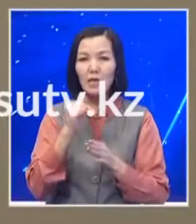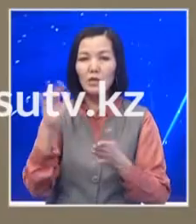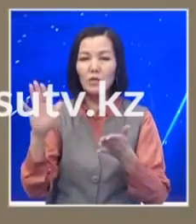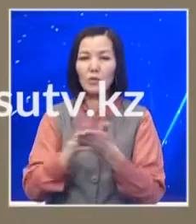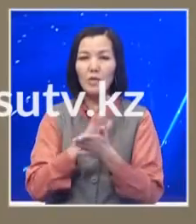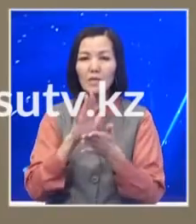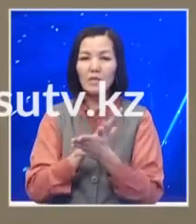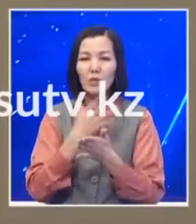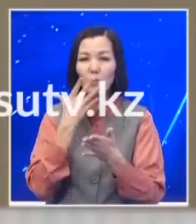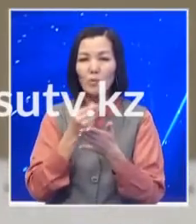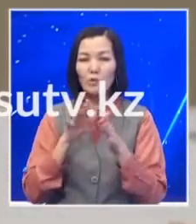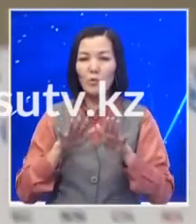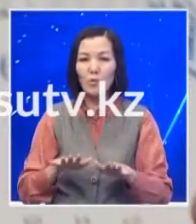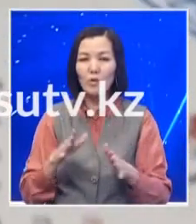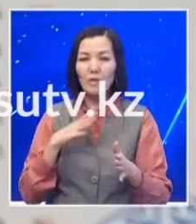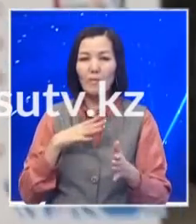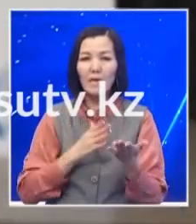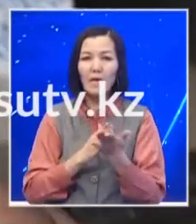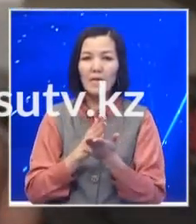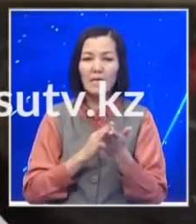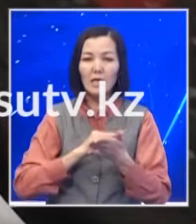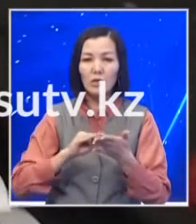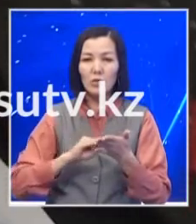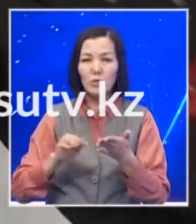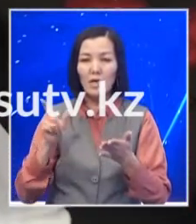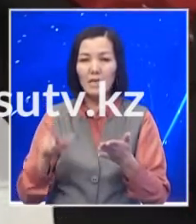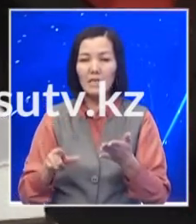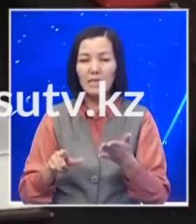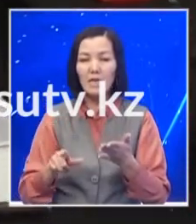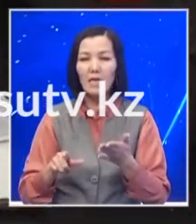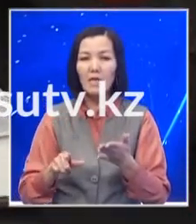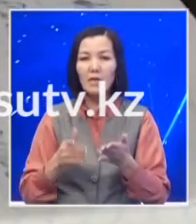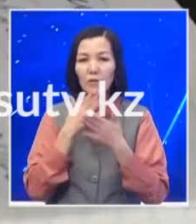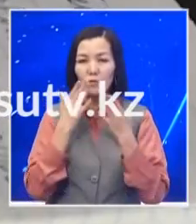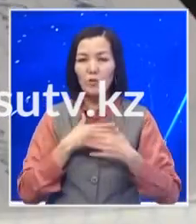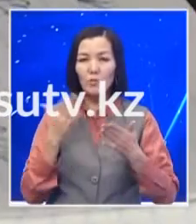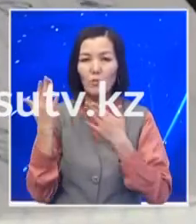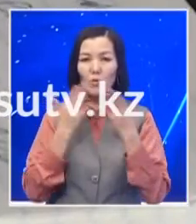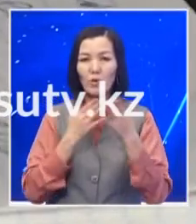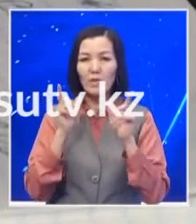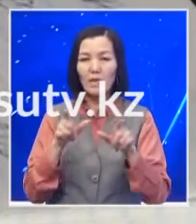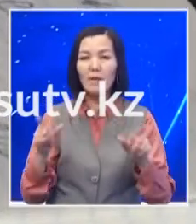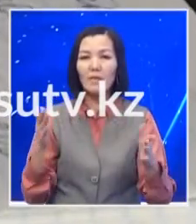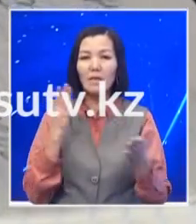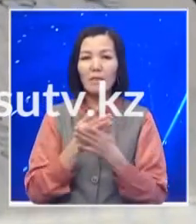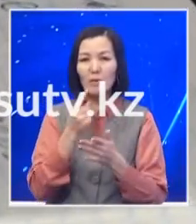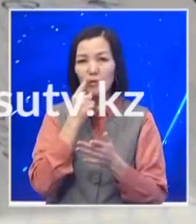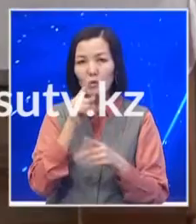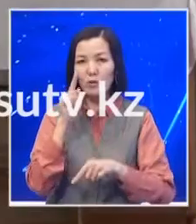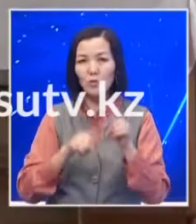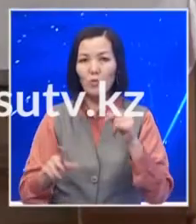газетіндегі өзіндік орны бар. Ардагер журналист, жазбалары ел аузында. Сүйіп оқыр, оқырманы да көп. Жуырда туған